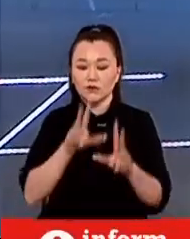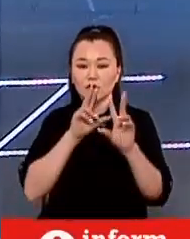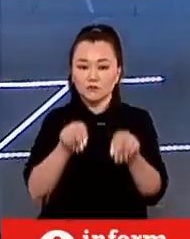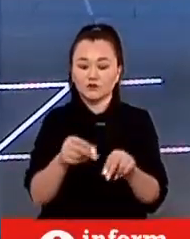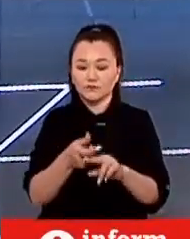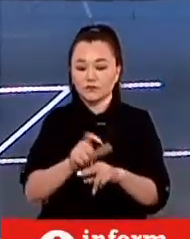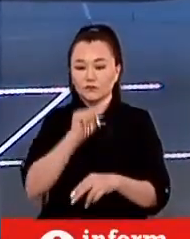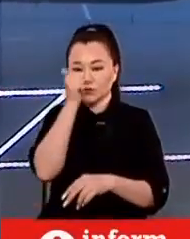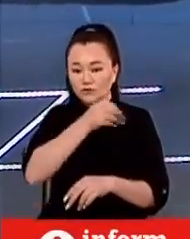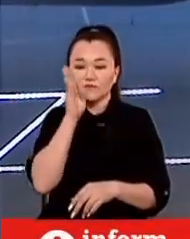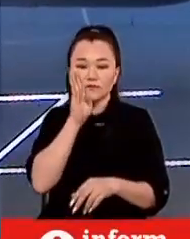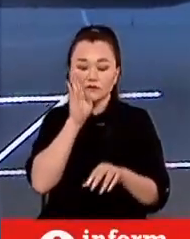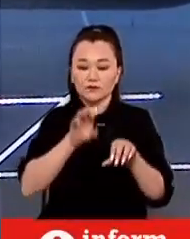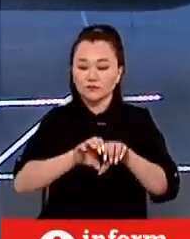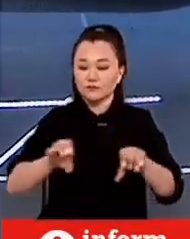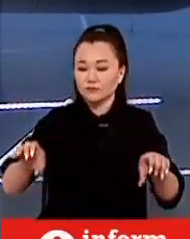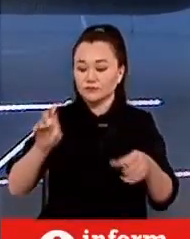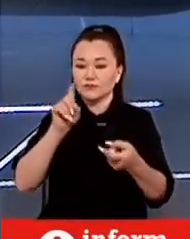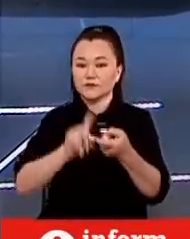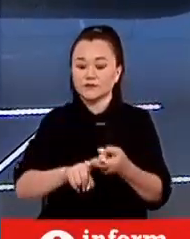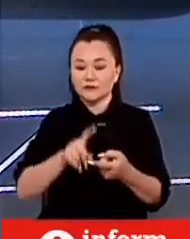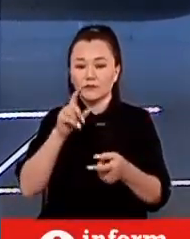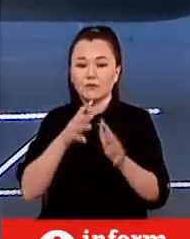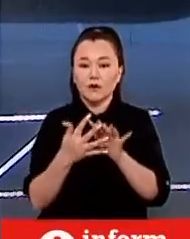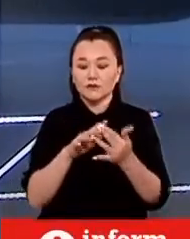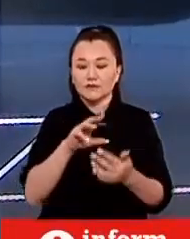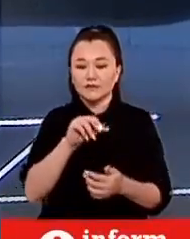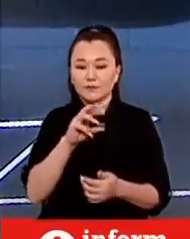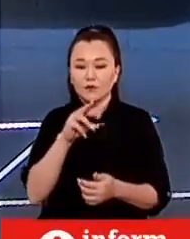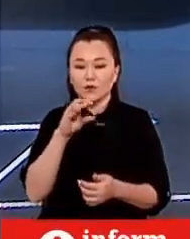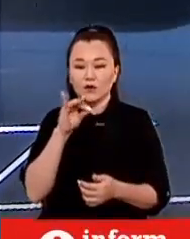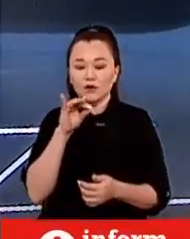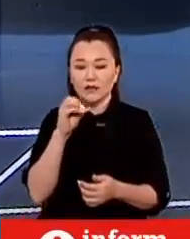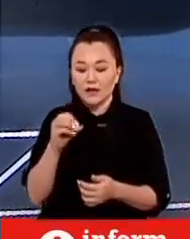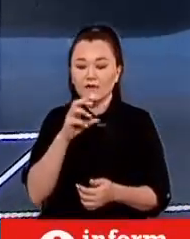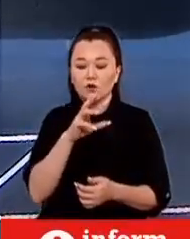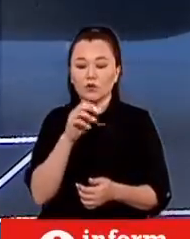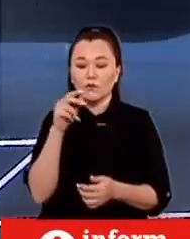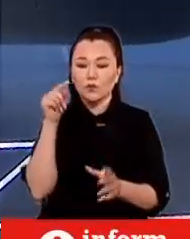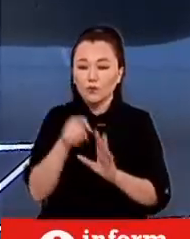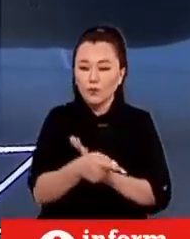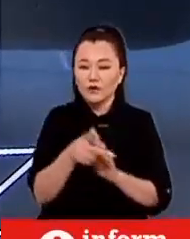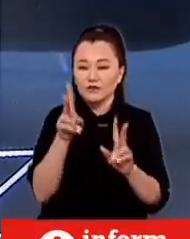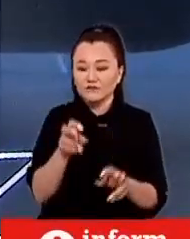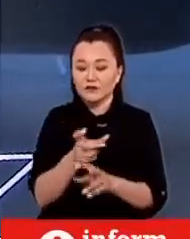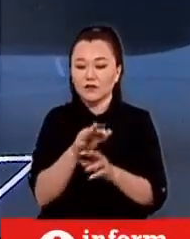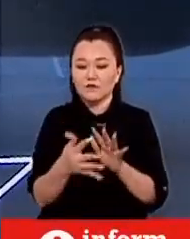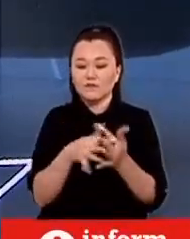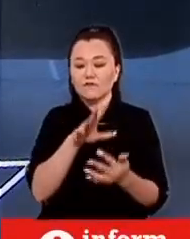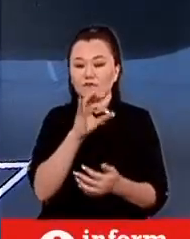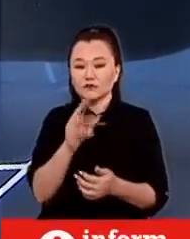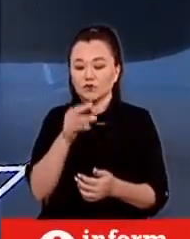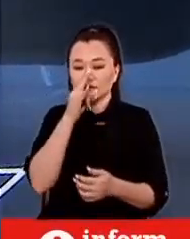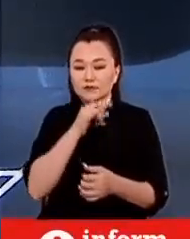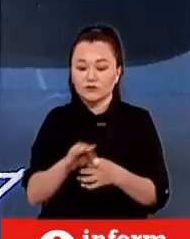Обещанные в этом году водопроводные сети в поселок Степное Глубоковского района Восточного Казахстана так и не провели.